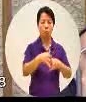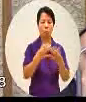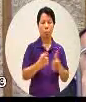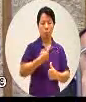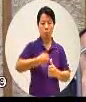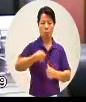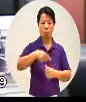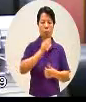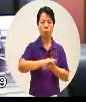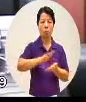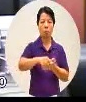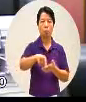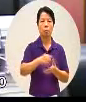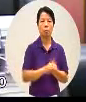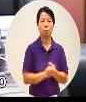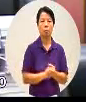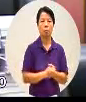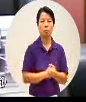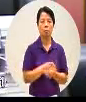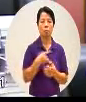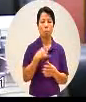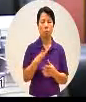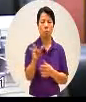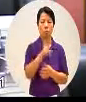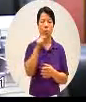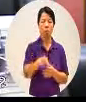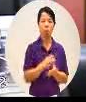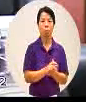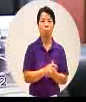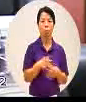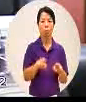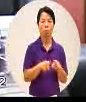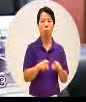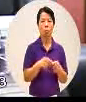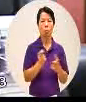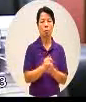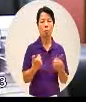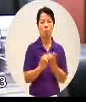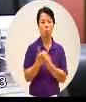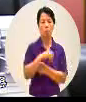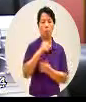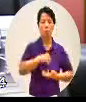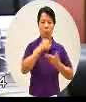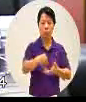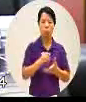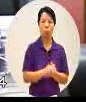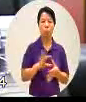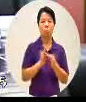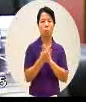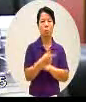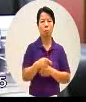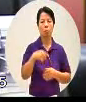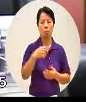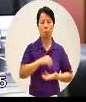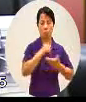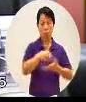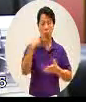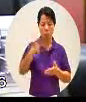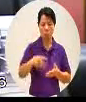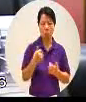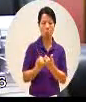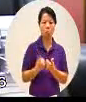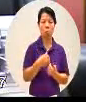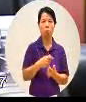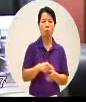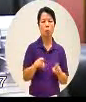理。 本质是希望说，哦，借由我们平时也不一定开会给你建议，那为什么开会还要再提一次？这是平常时